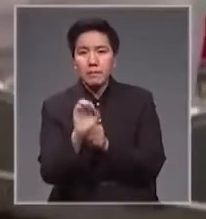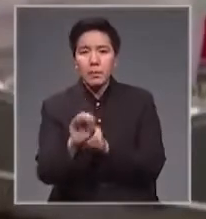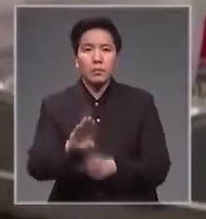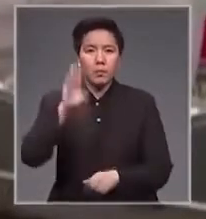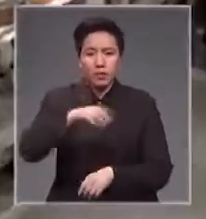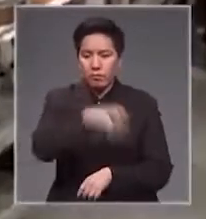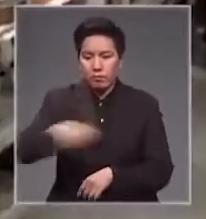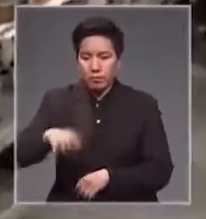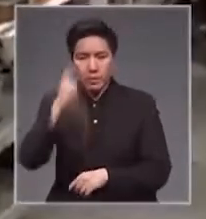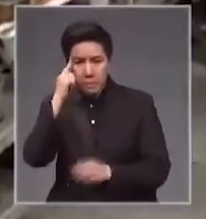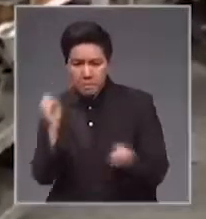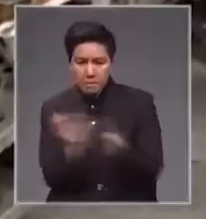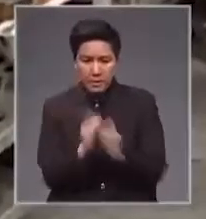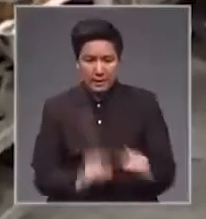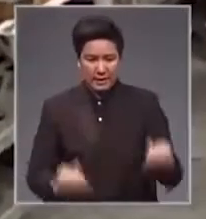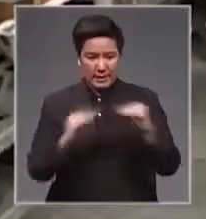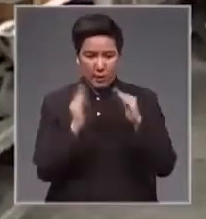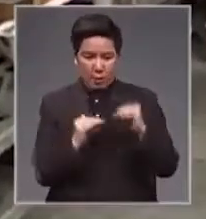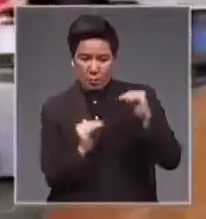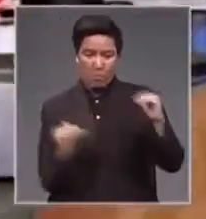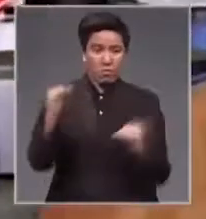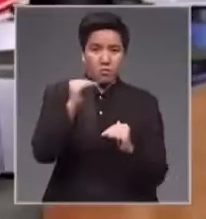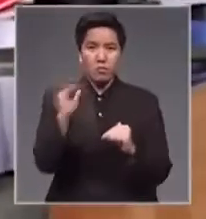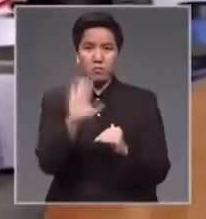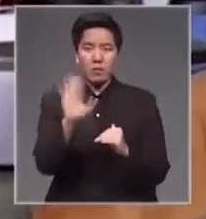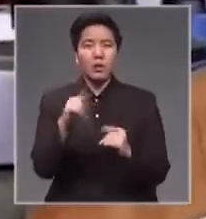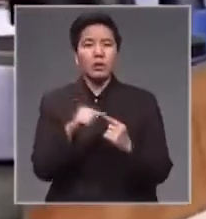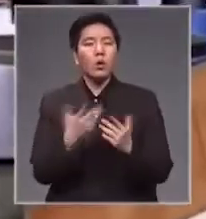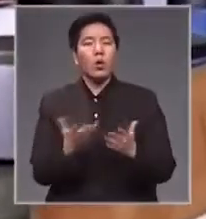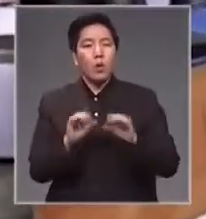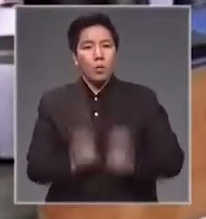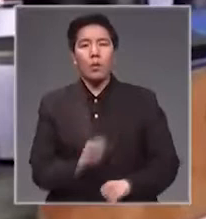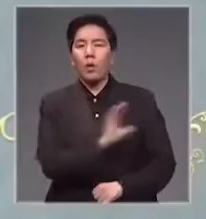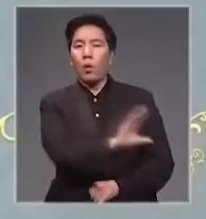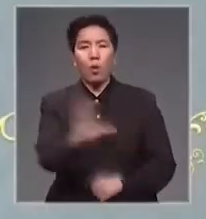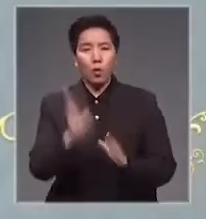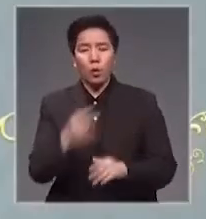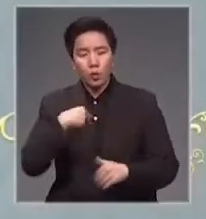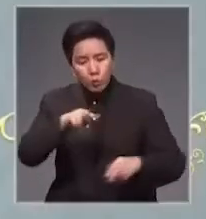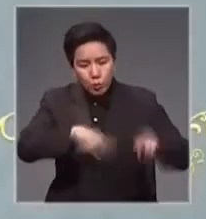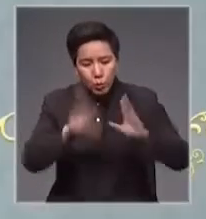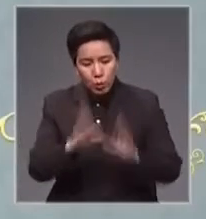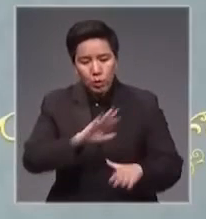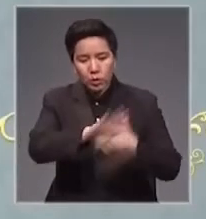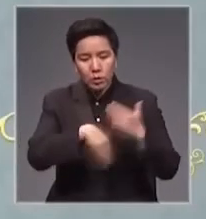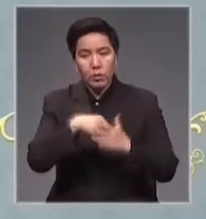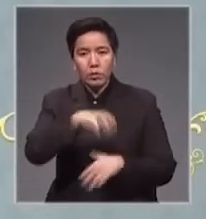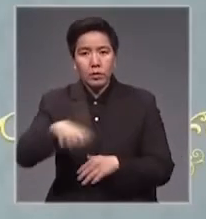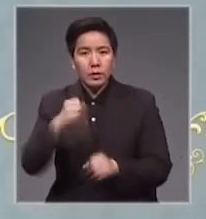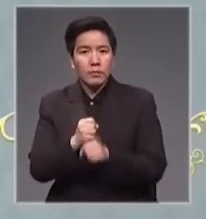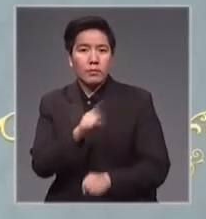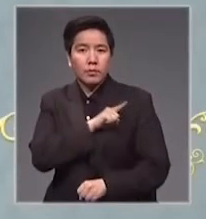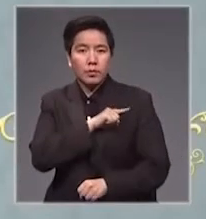เพื่อไม่ให้เกิดการละเมิดสิทธิมนุษยชนในการดำเนินกิจการของตนอีกทั้งดูแลให้ทุกหน่วยงานที่เกี่ยวข้องปฏิบัติหน้าที่ให้ส